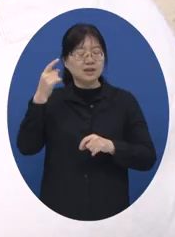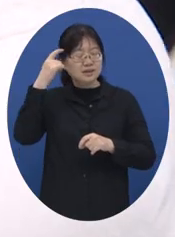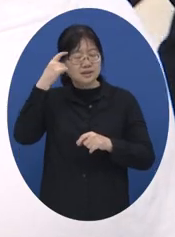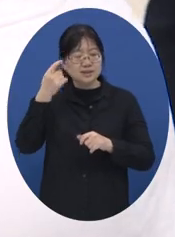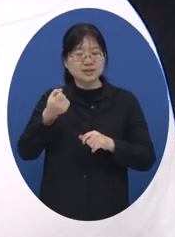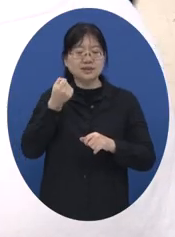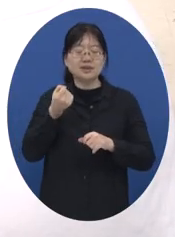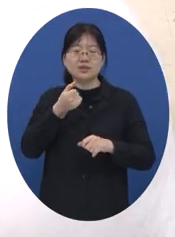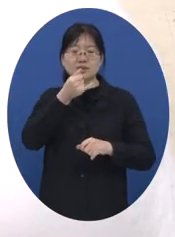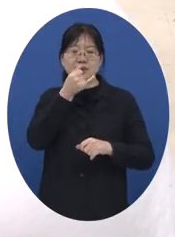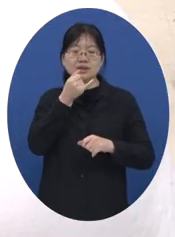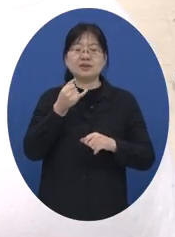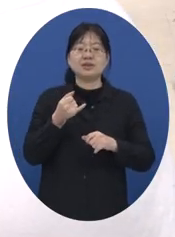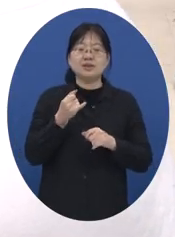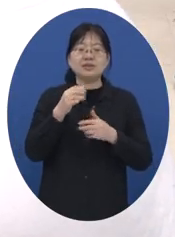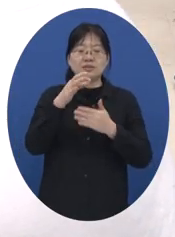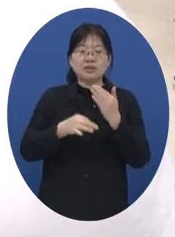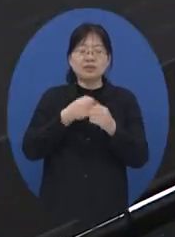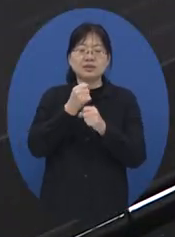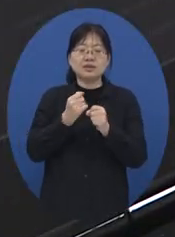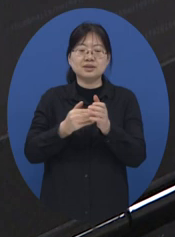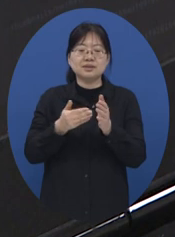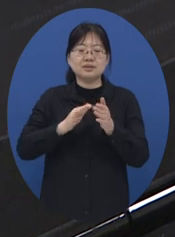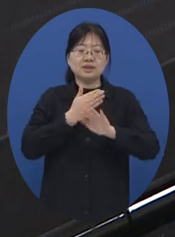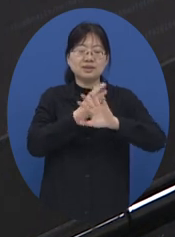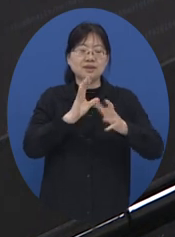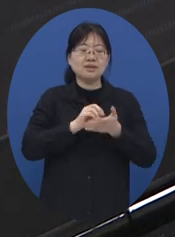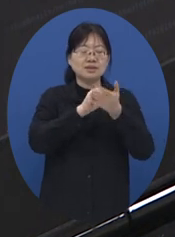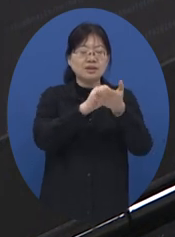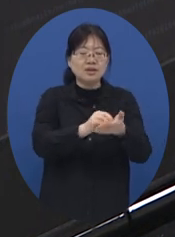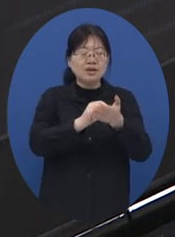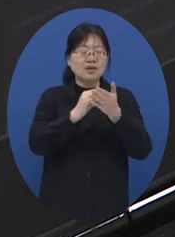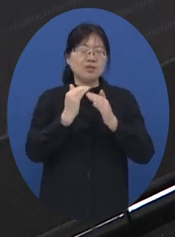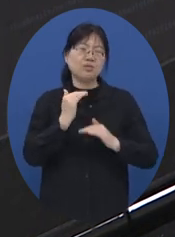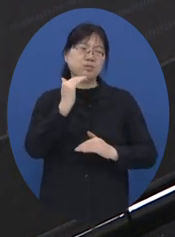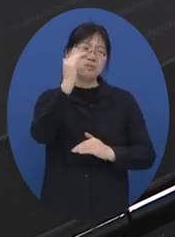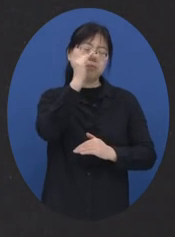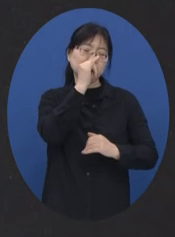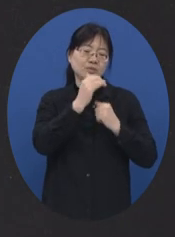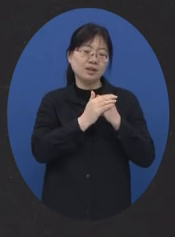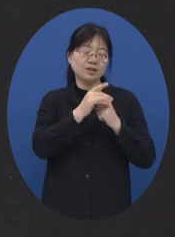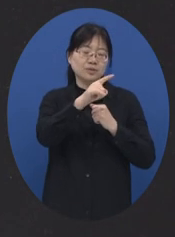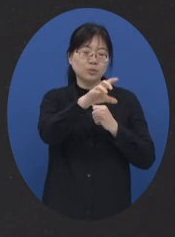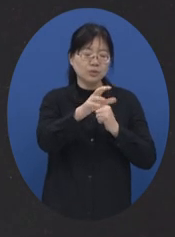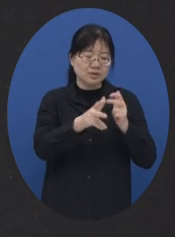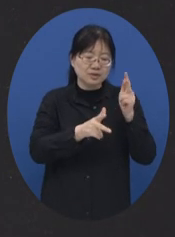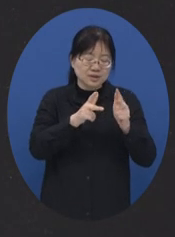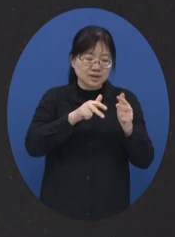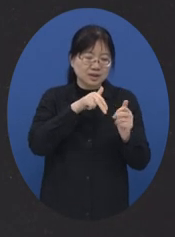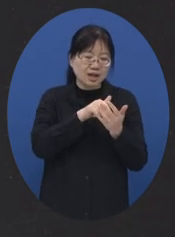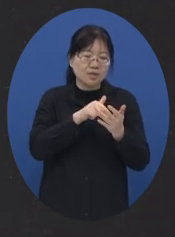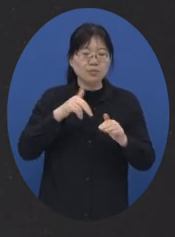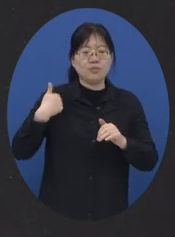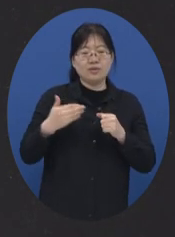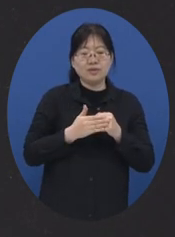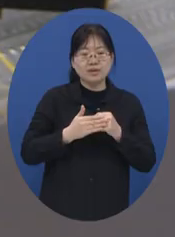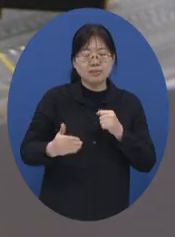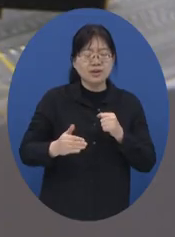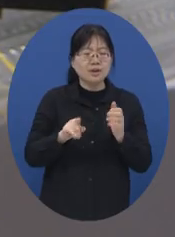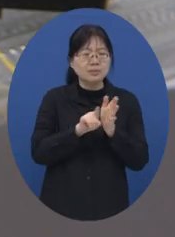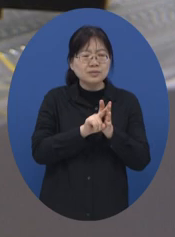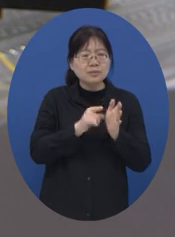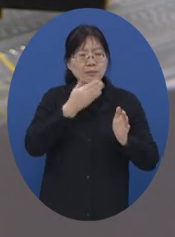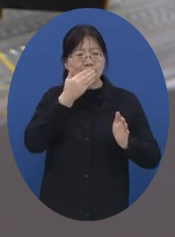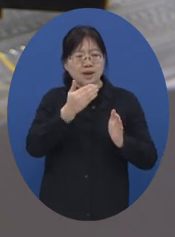개발했지만 해외진출에 높은 문턱을 실감했습니다 현재의 비율이 사정을 잘 몰라 믿을 만한 해외 바이어를 만나는